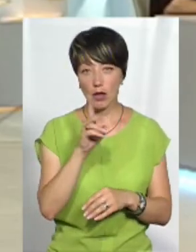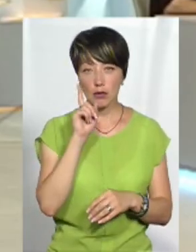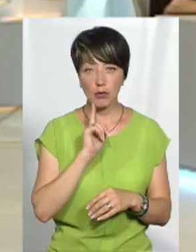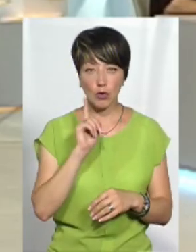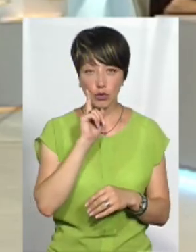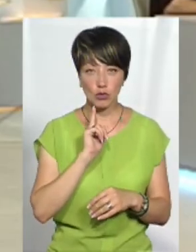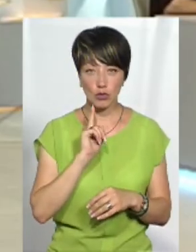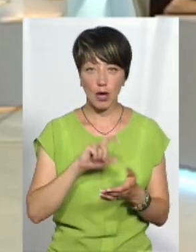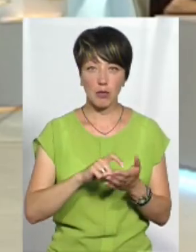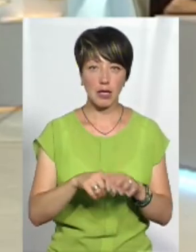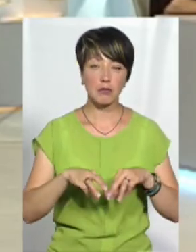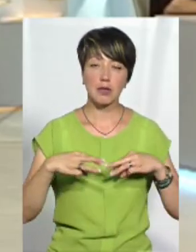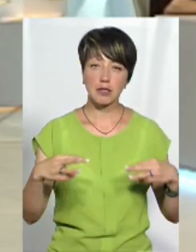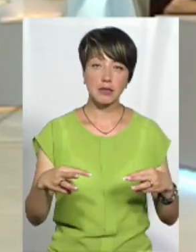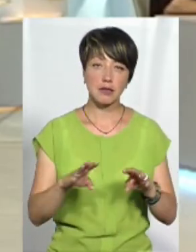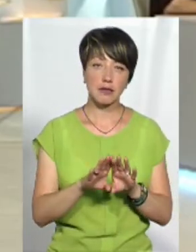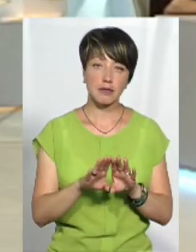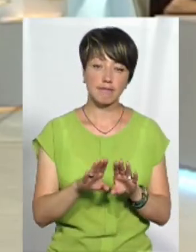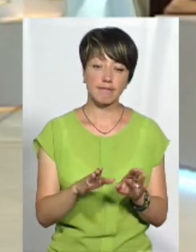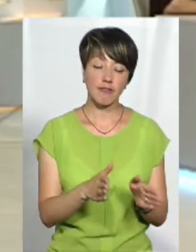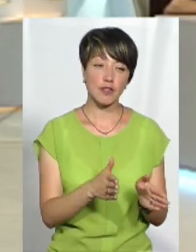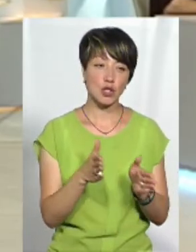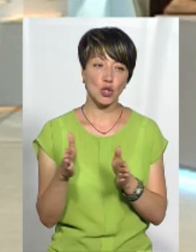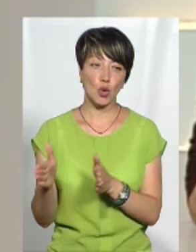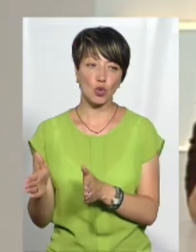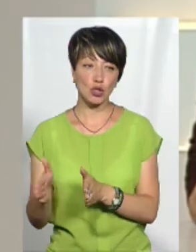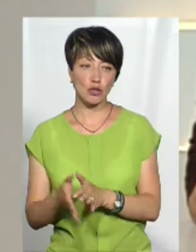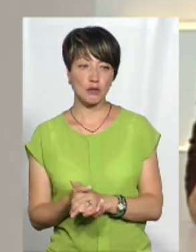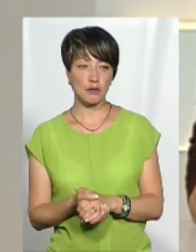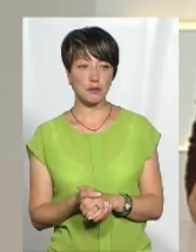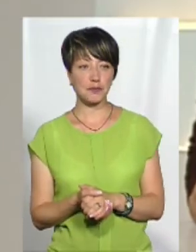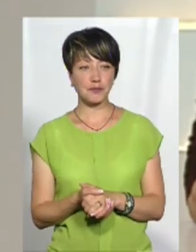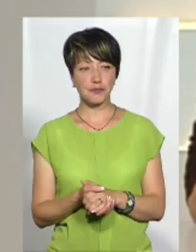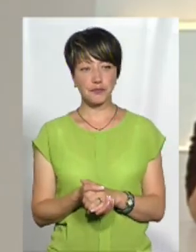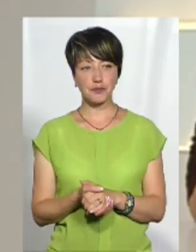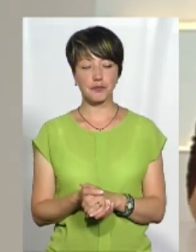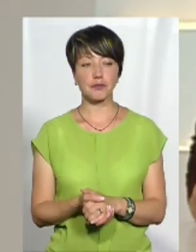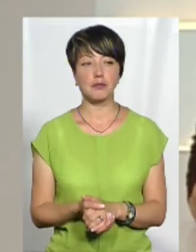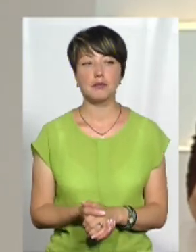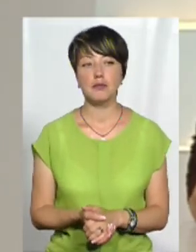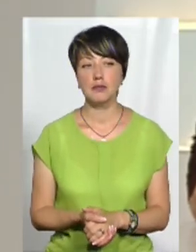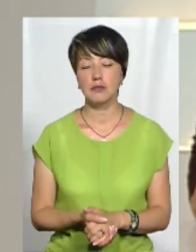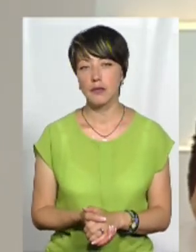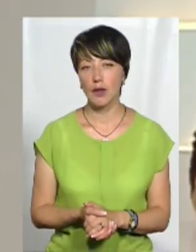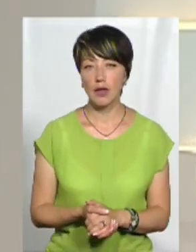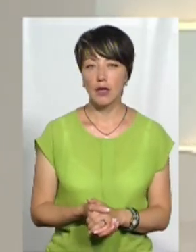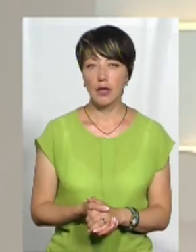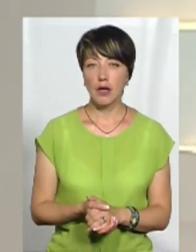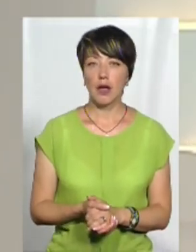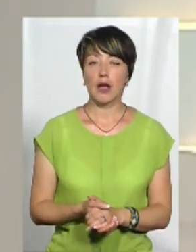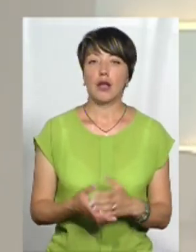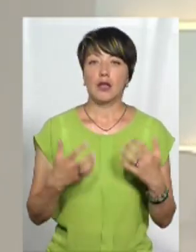що Кабінет міністрів відстрочив. А от Яків, пан Яків розказав